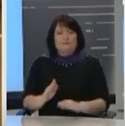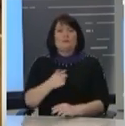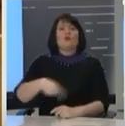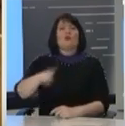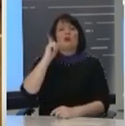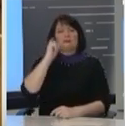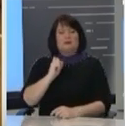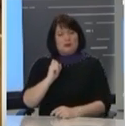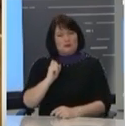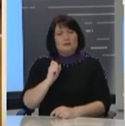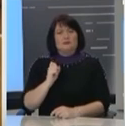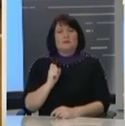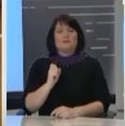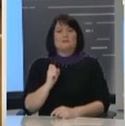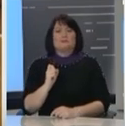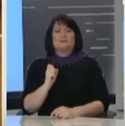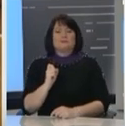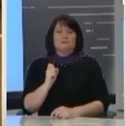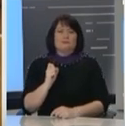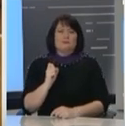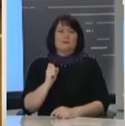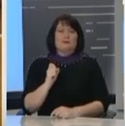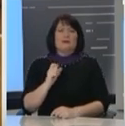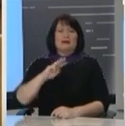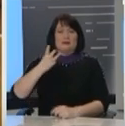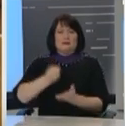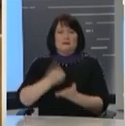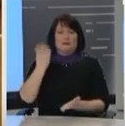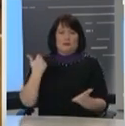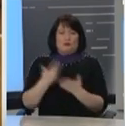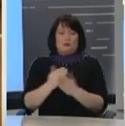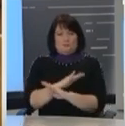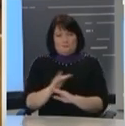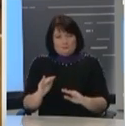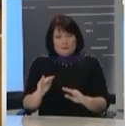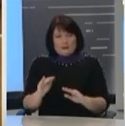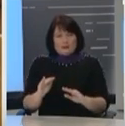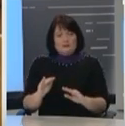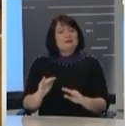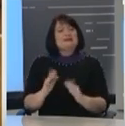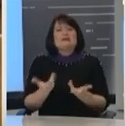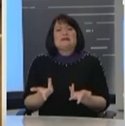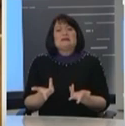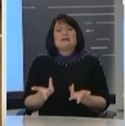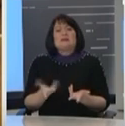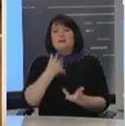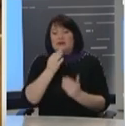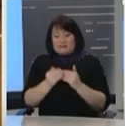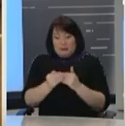γνωρίζουν ότι με την ολοκλήρωση και της τρίτης αξιολόγησης βρισκόμαστε πια μία